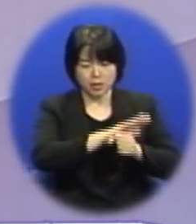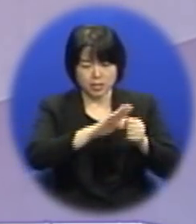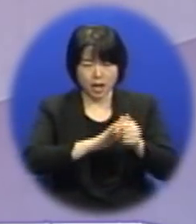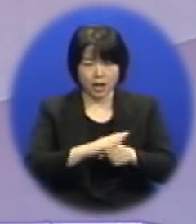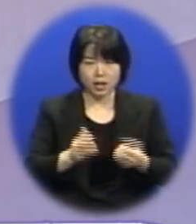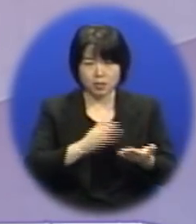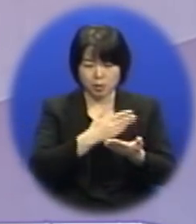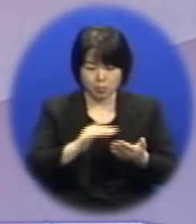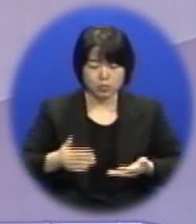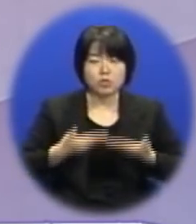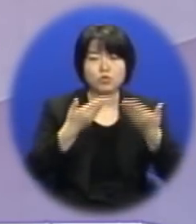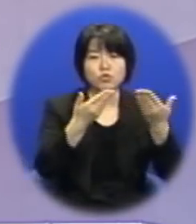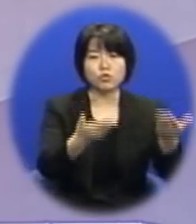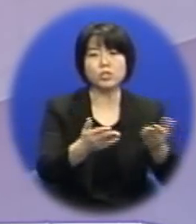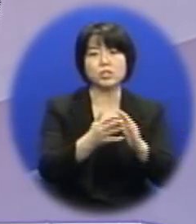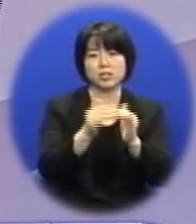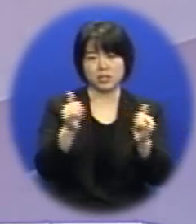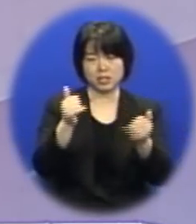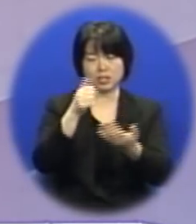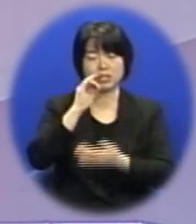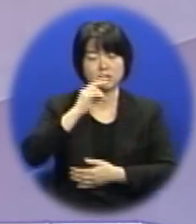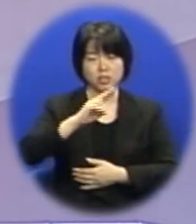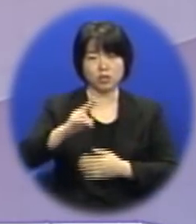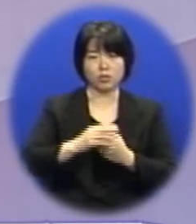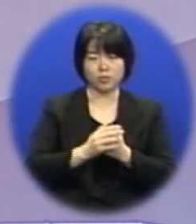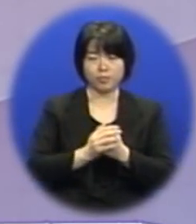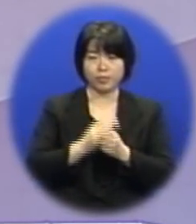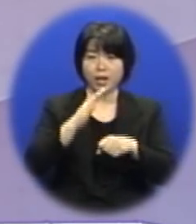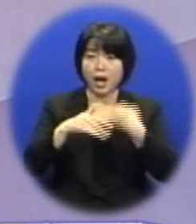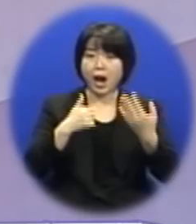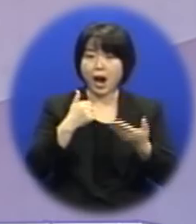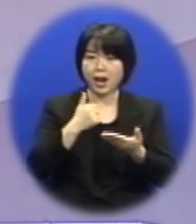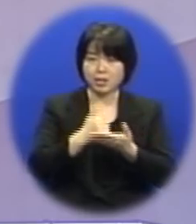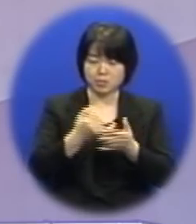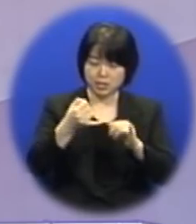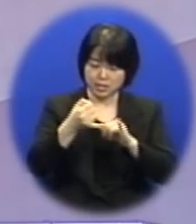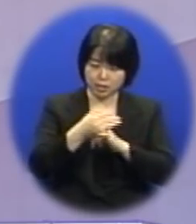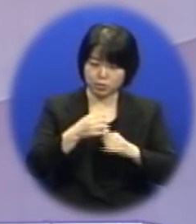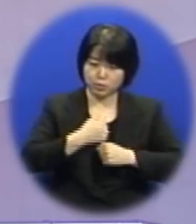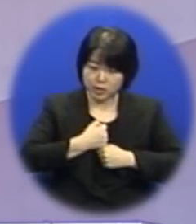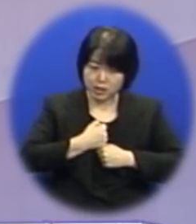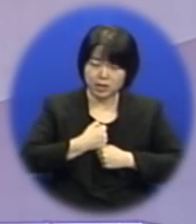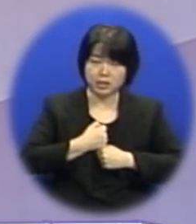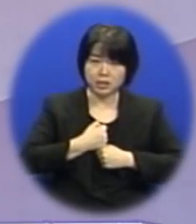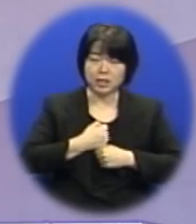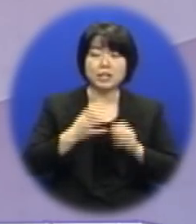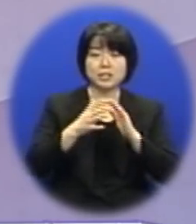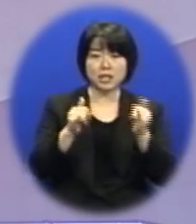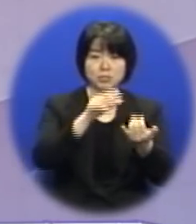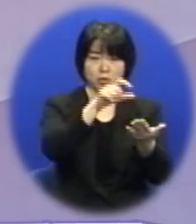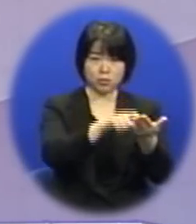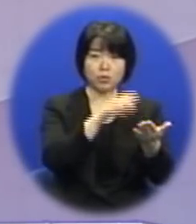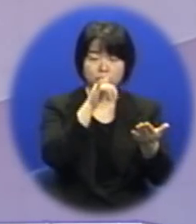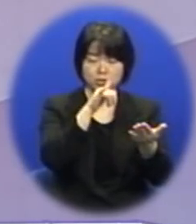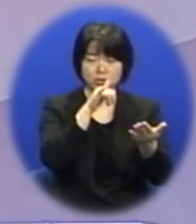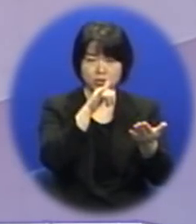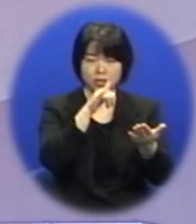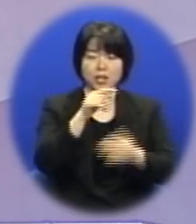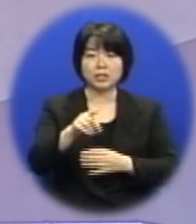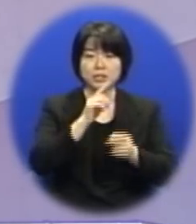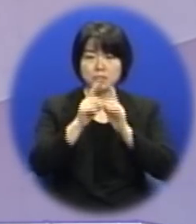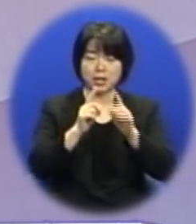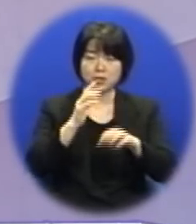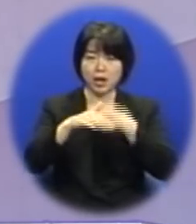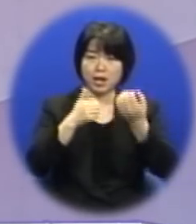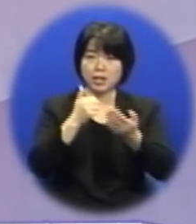이시요. 하나님을 언약을 지키시는 하나님이라고 언급하고 있는 그 말은 하나님의 언약을